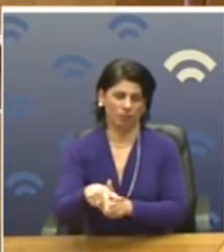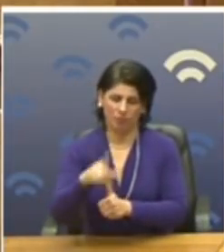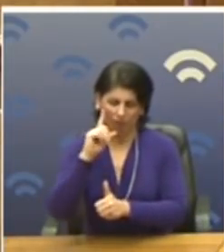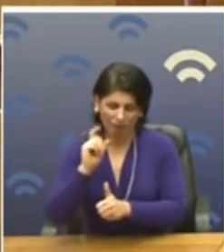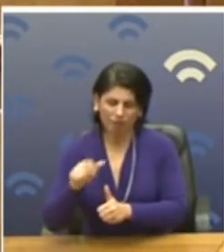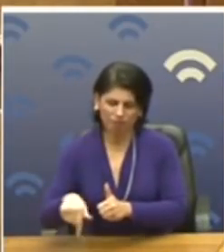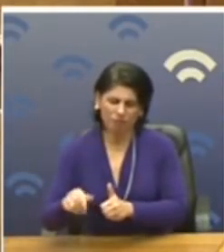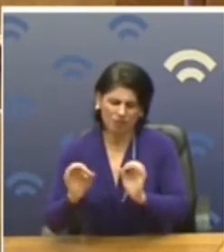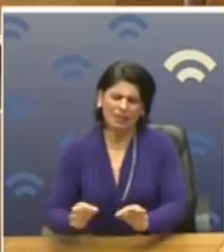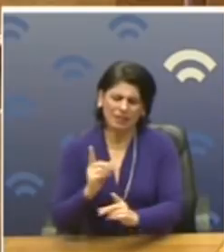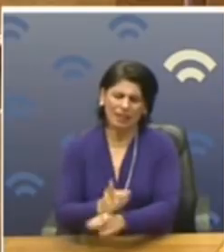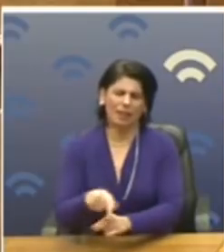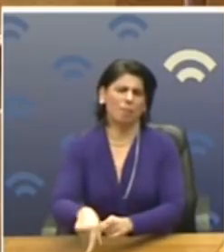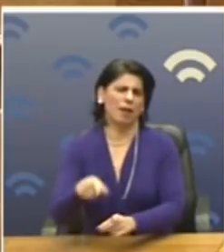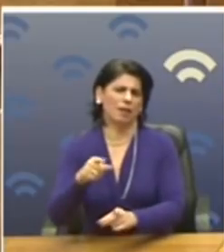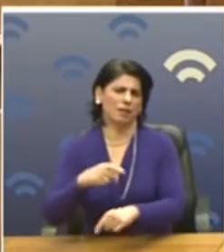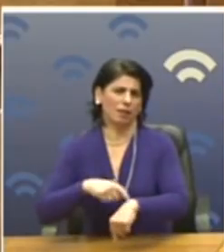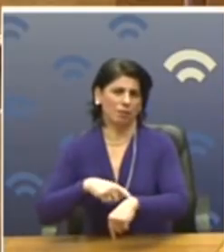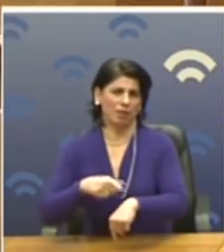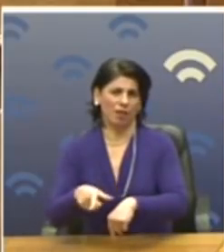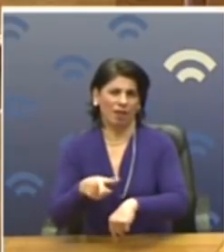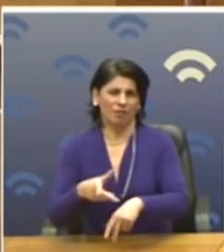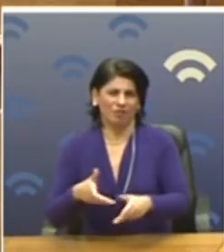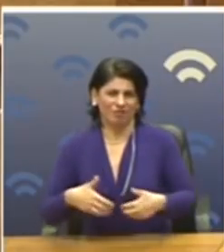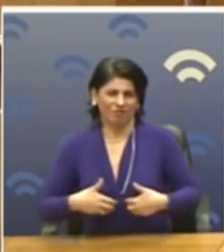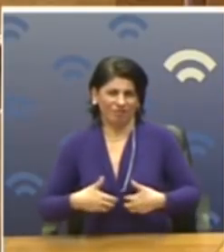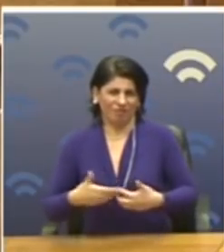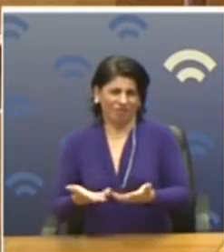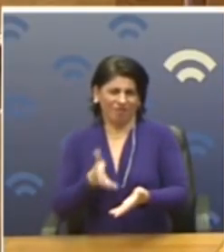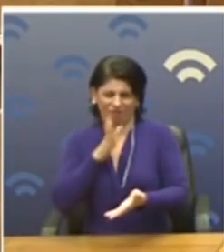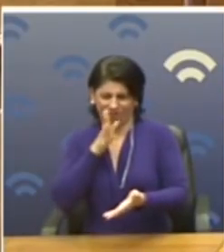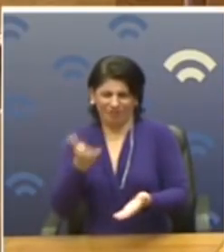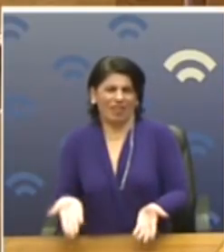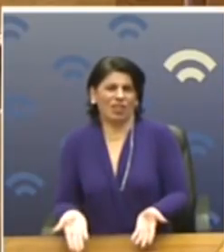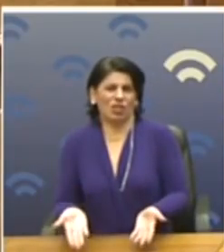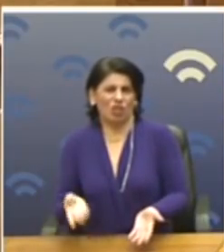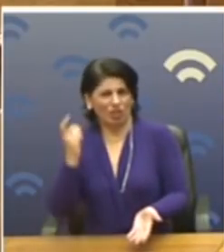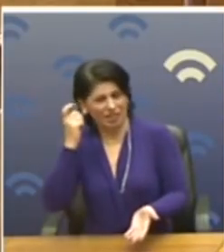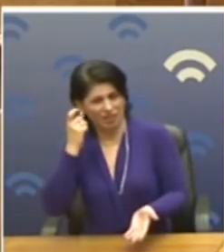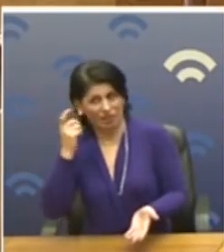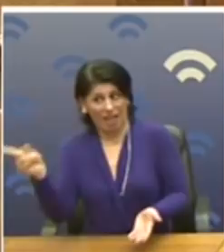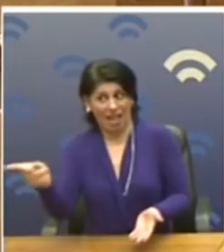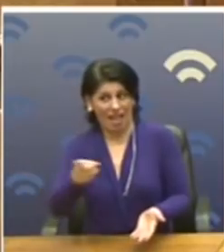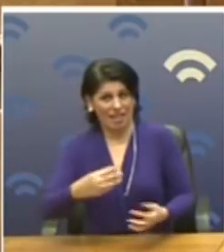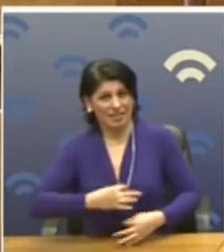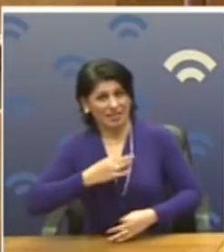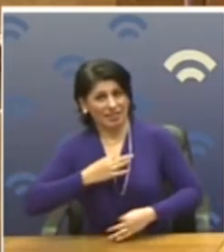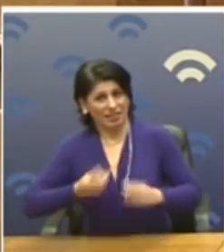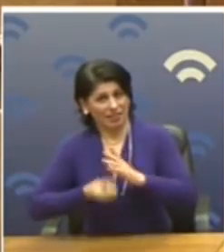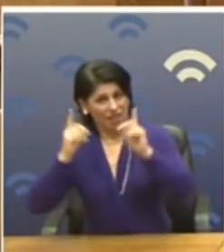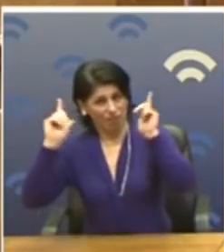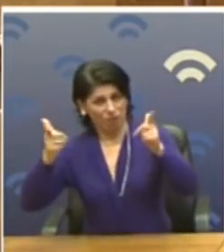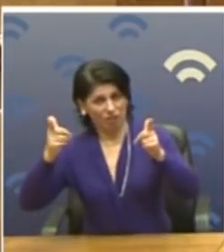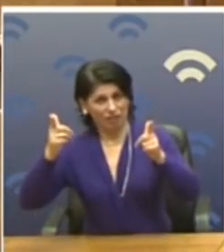δεδομένη στιγμή. Είναι ειρωνικό αν το σκεφτείτε βέβαια. Εσείς κύριοι της Νέας Δημοκρατίας καταγγέλατε